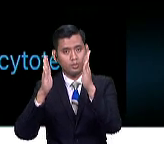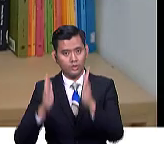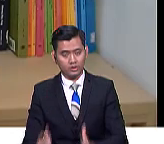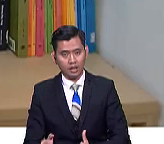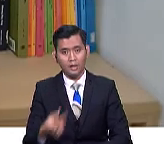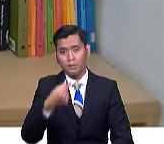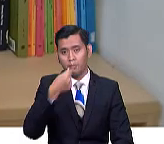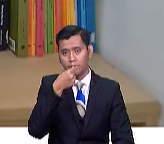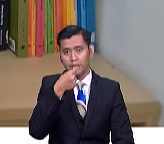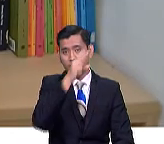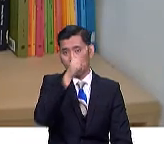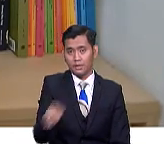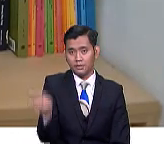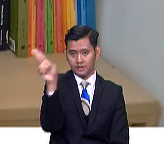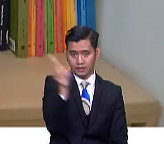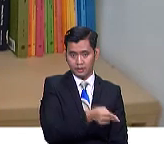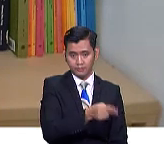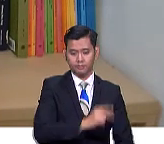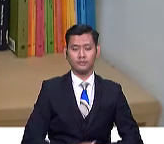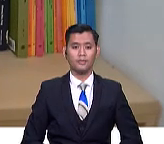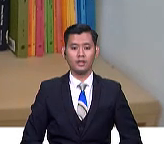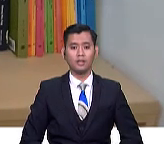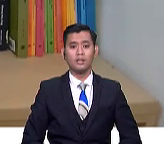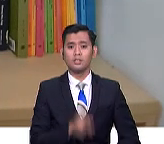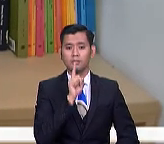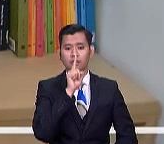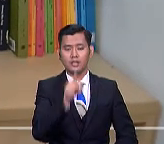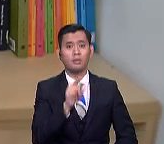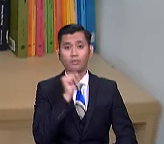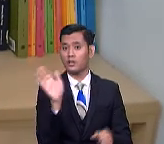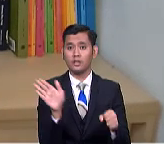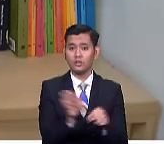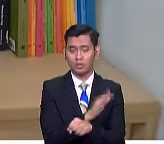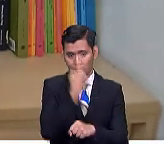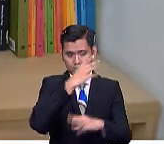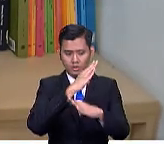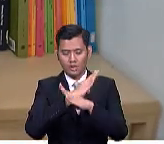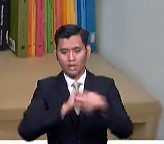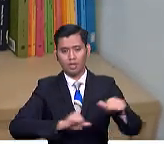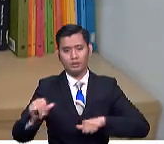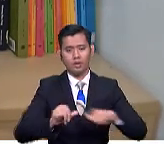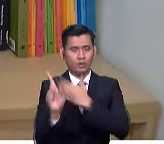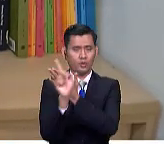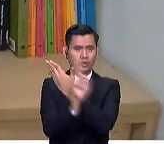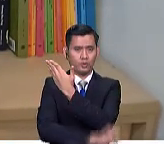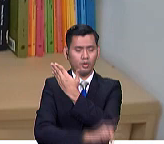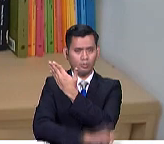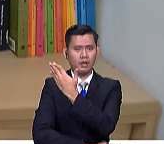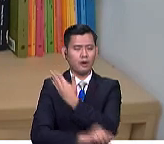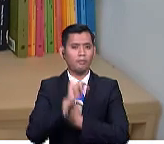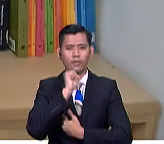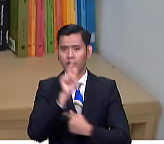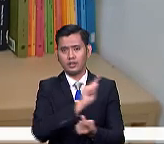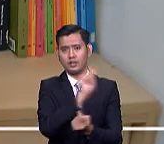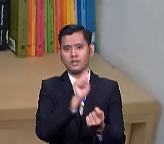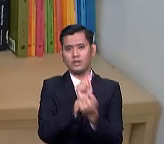ini. Pada pendapat saya, undang-undang yang sedia ada ini tidak mencukupi untuk mengekang aktiviti ini kerana hukuman yang dikenakan tidak memadai